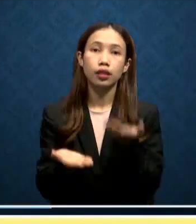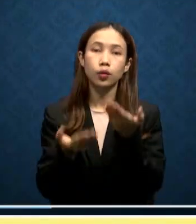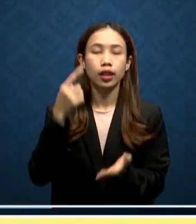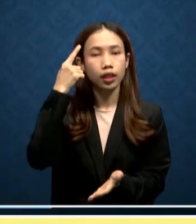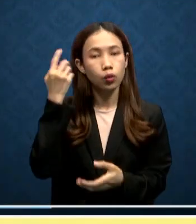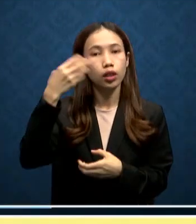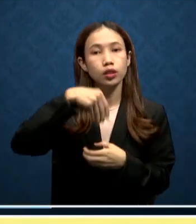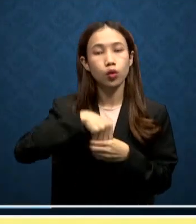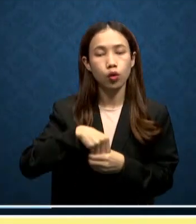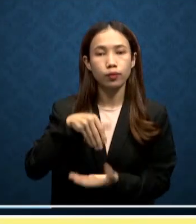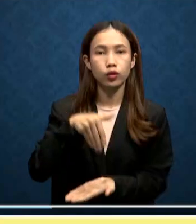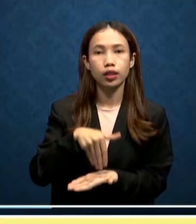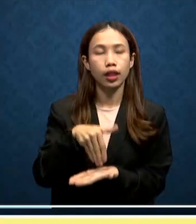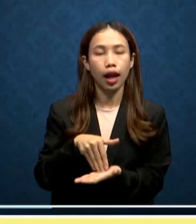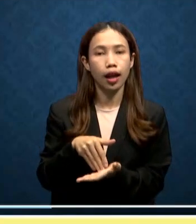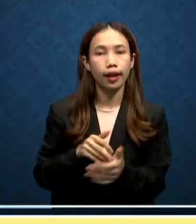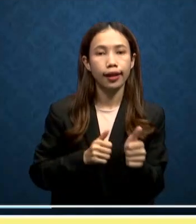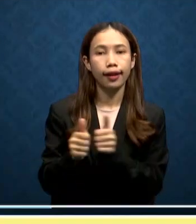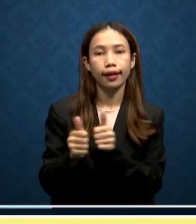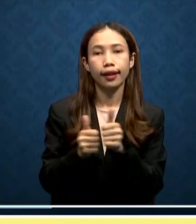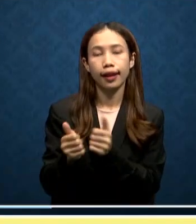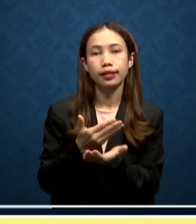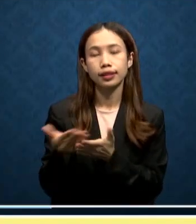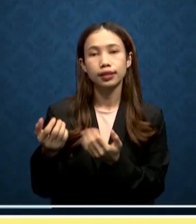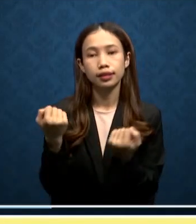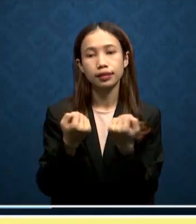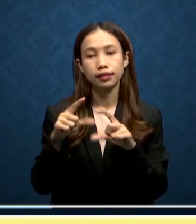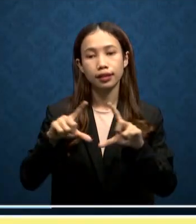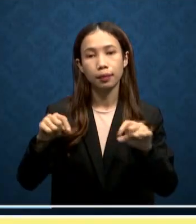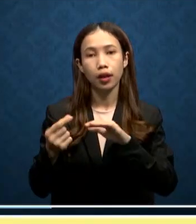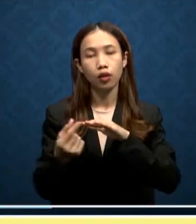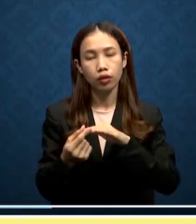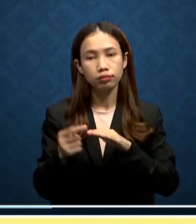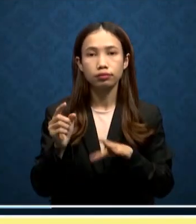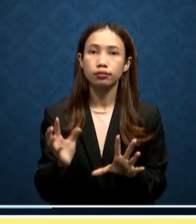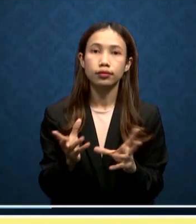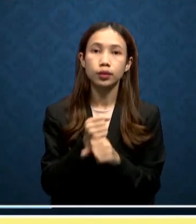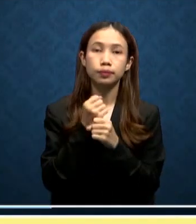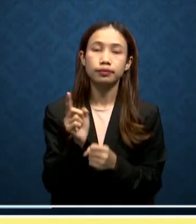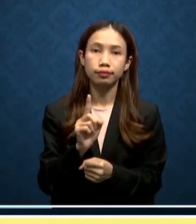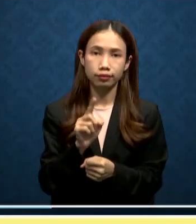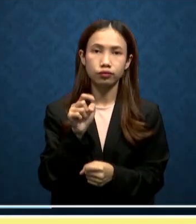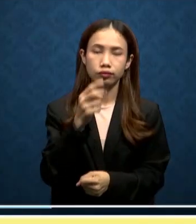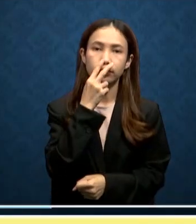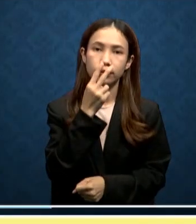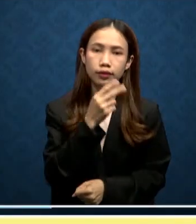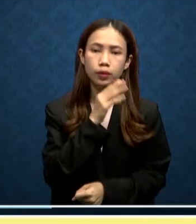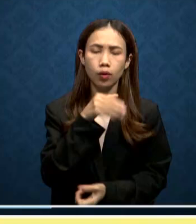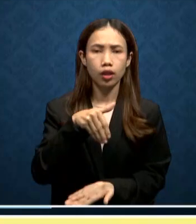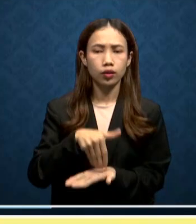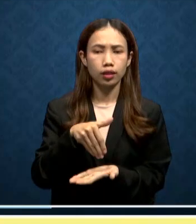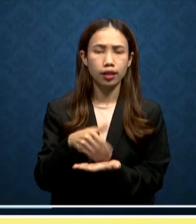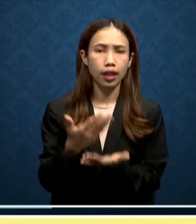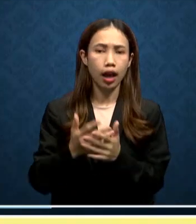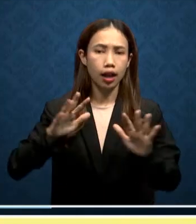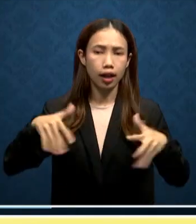ประมูลที่ส่วนกลางจะได้หรือไม่ผมไม่รู้ระเบียบทำได้หรือไม่เพราะว่าดูแล้วภูมมิภาคเนี่ยเอ่อทำรายได้น้อย